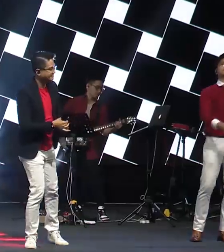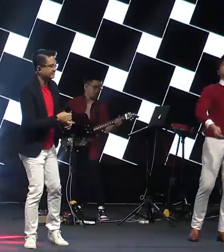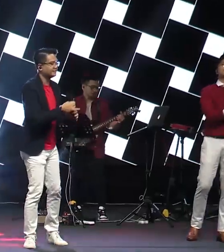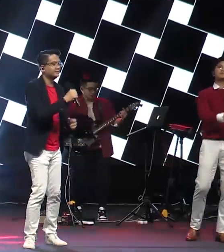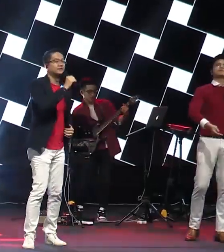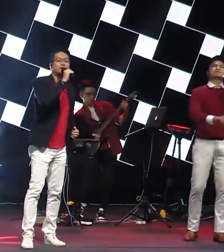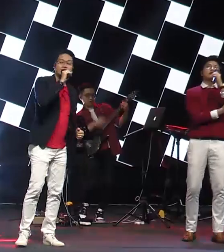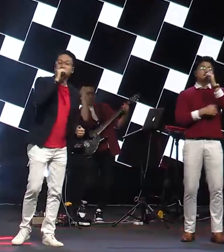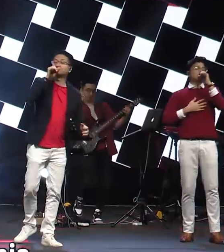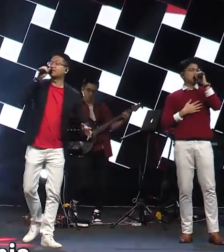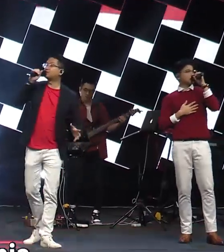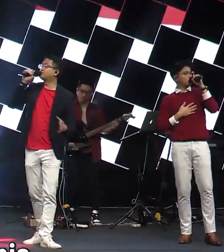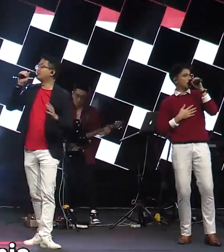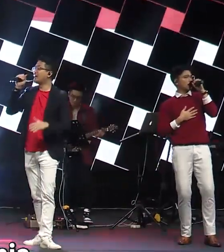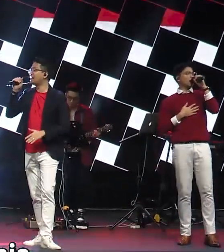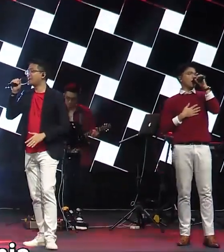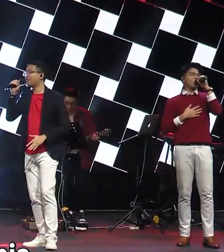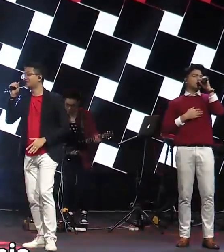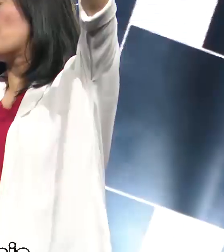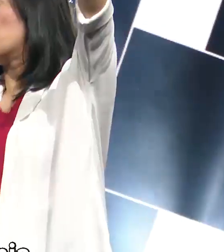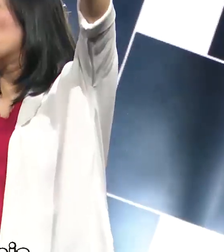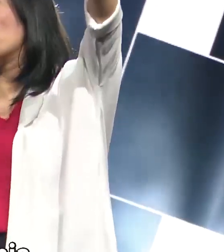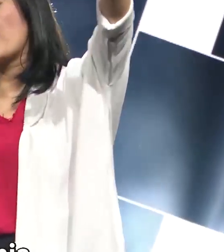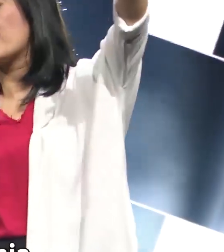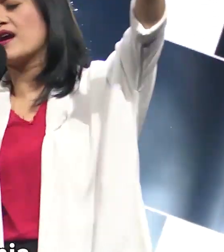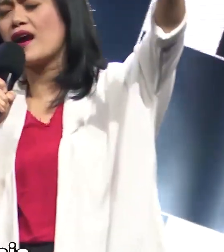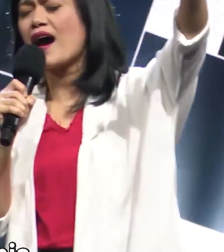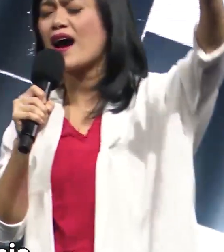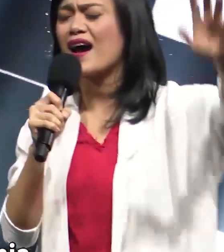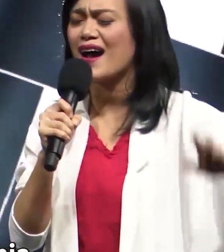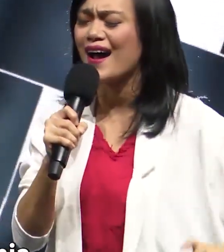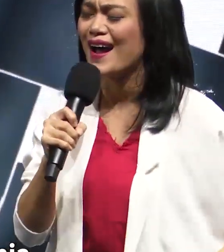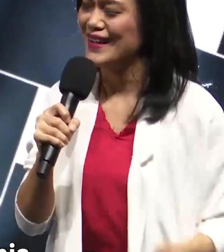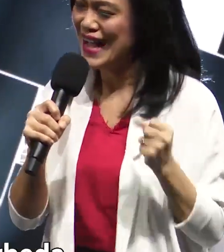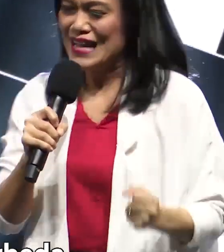Masih with me. Bersatulah lawan dunia,